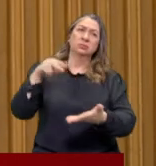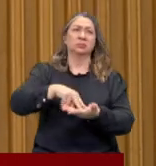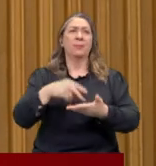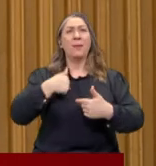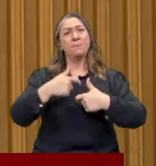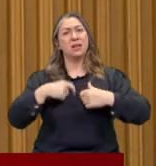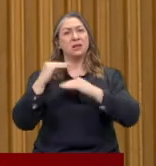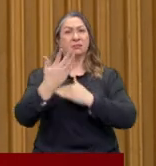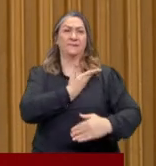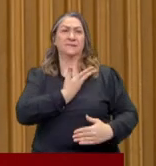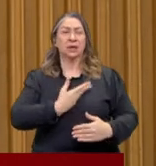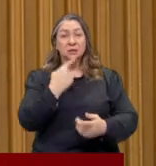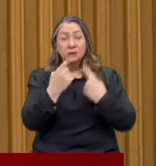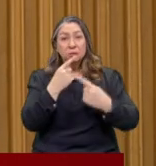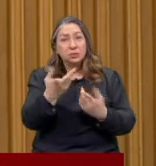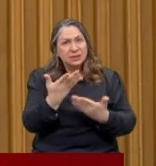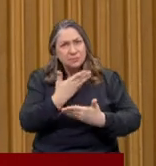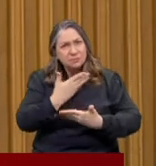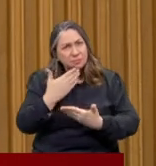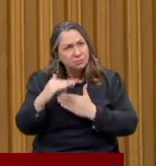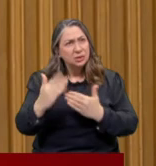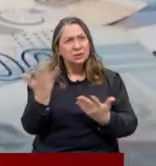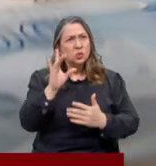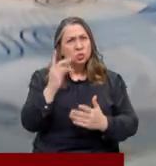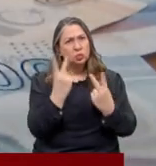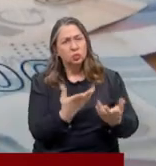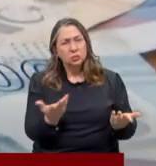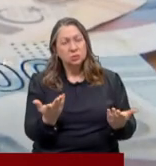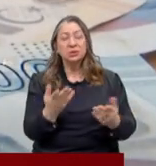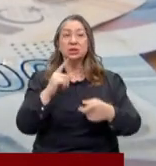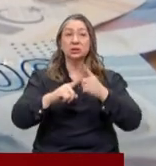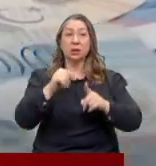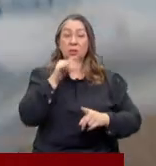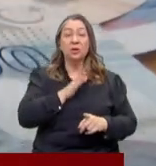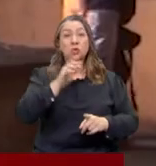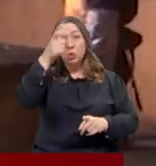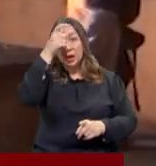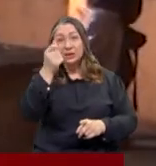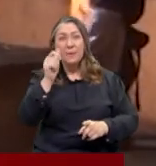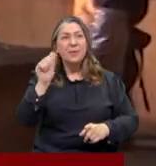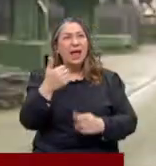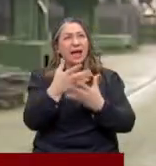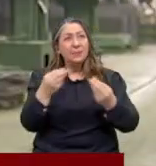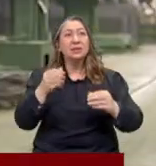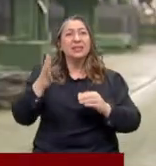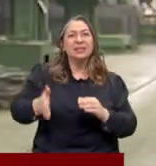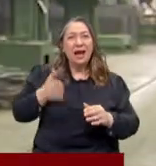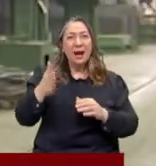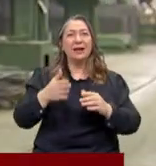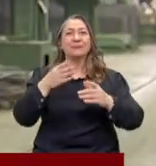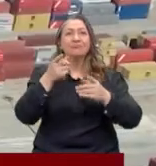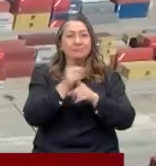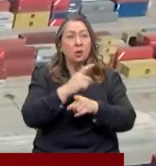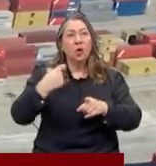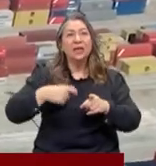diye gezersiniz. Nasıl milliyetçilik bu? Nasıl ülkücülük bu? Kılıçdaroğlu, Türk lirasının değer kaybından tank palet fabrikasına,